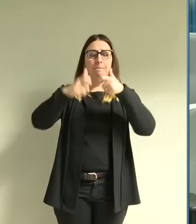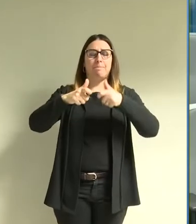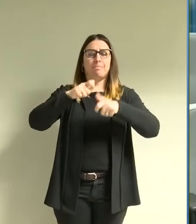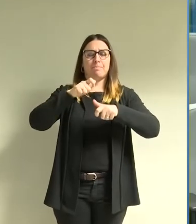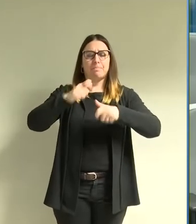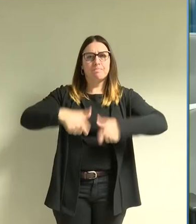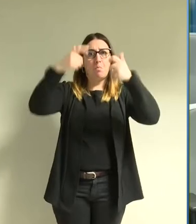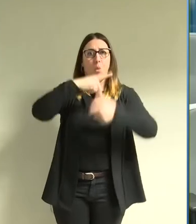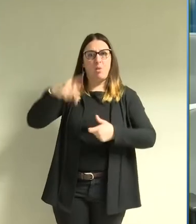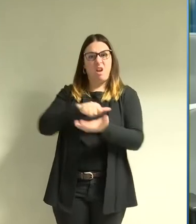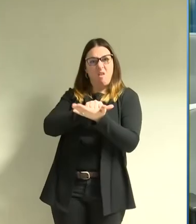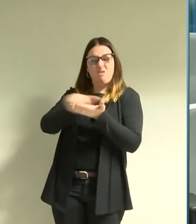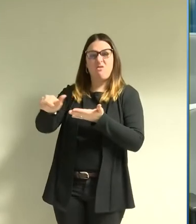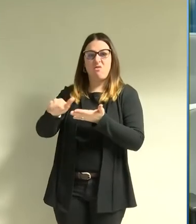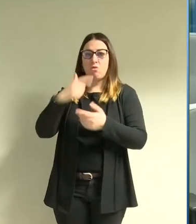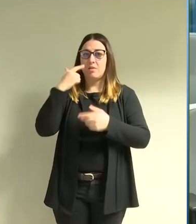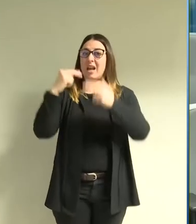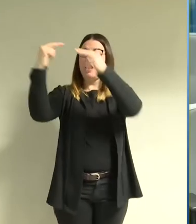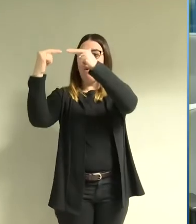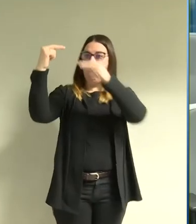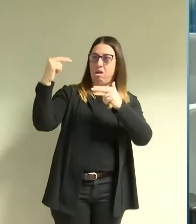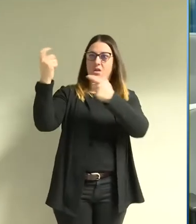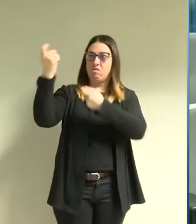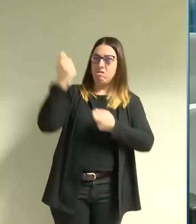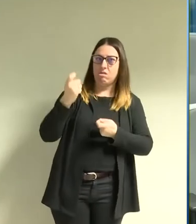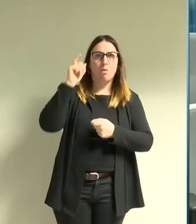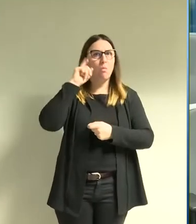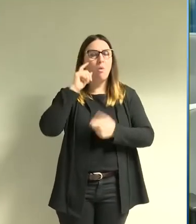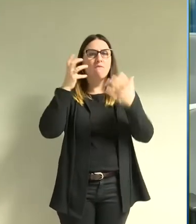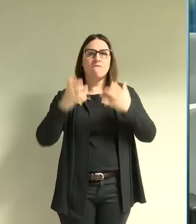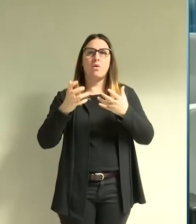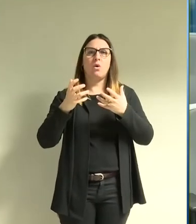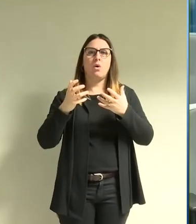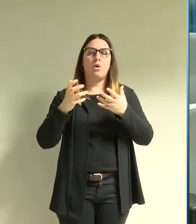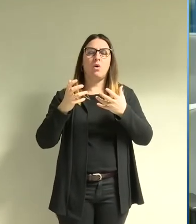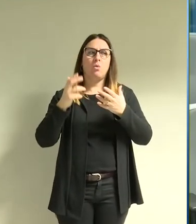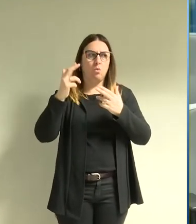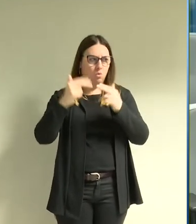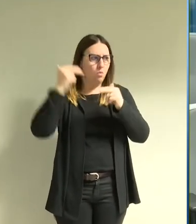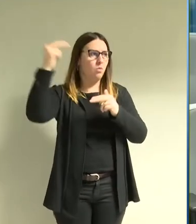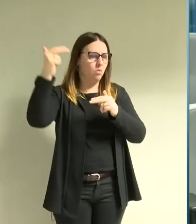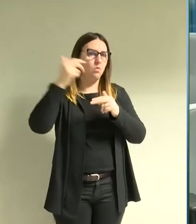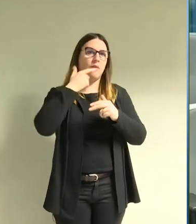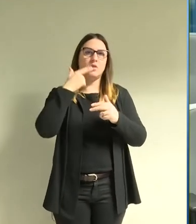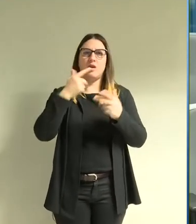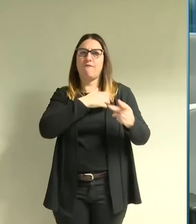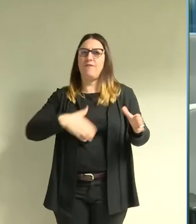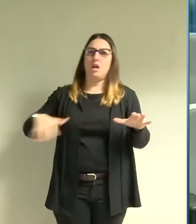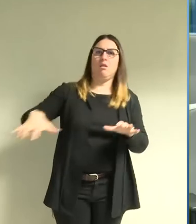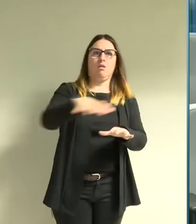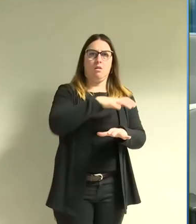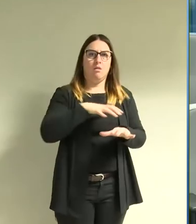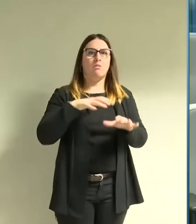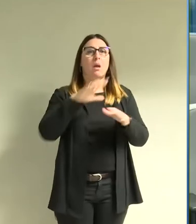leur paupérisation du fait de la politique d'urbanisme de la ville alors qu'une grande part de la réussite de la